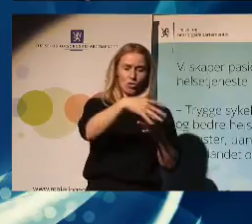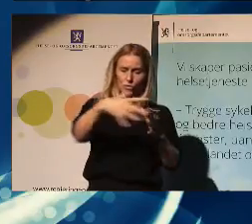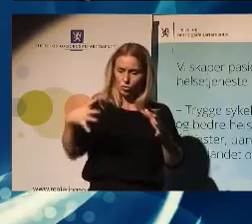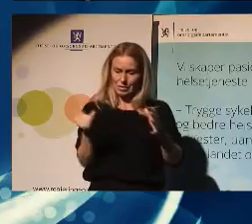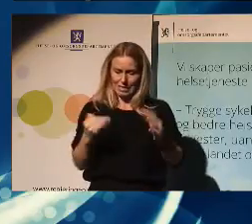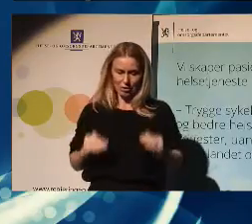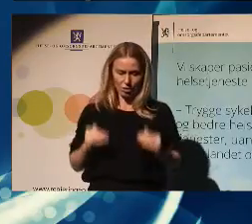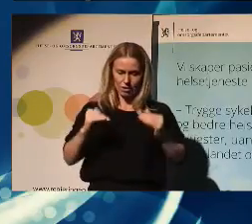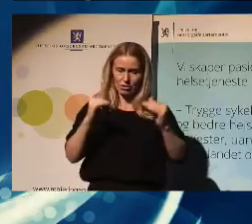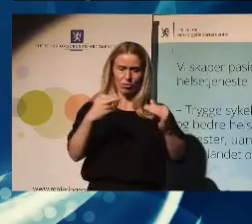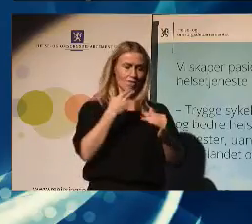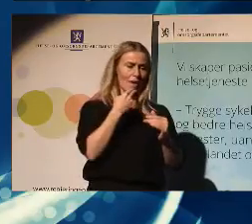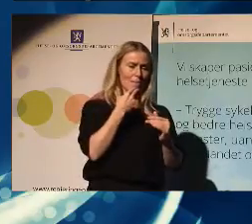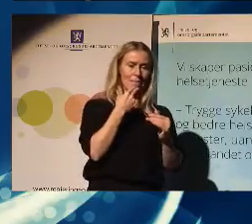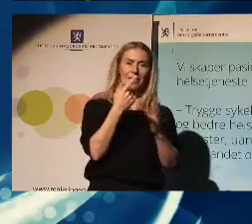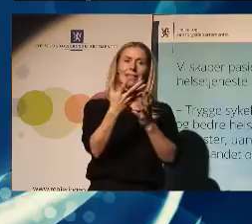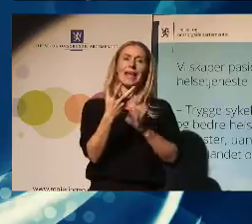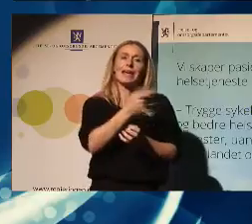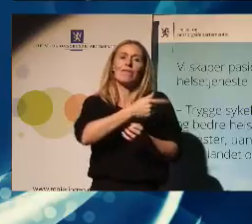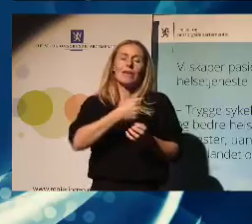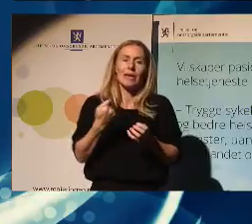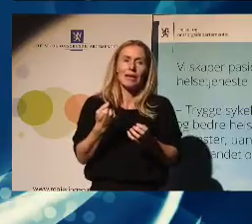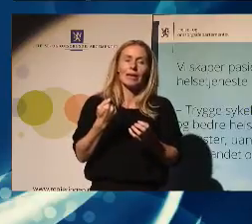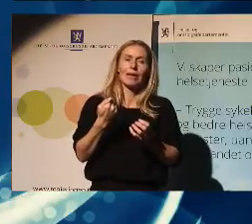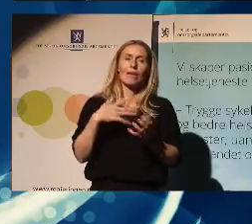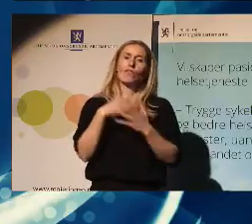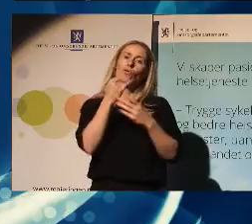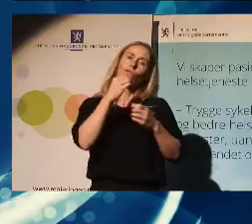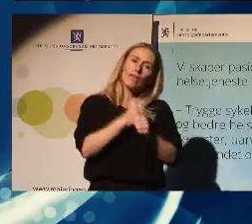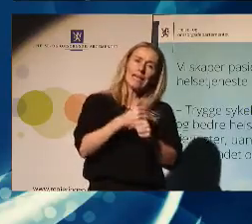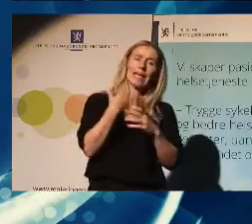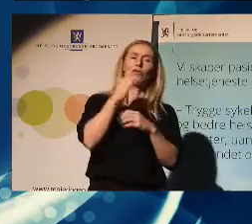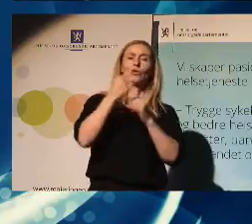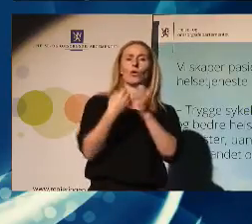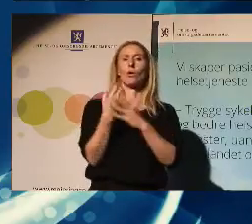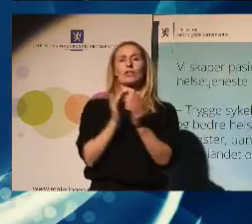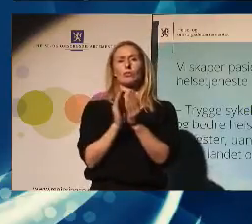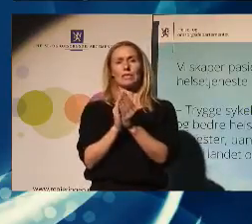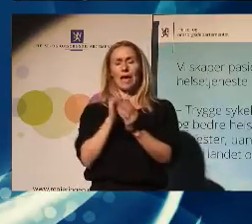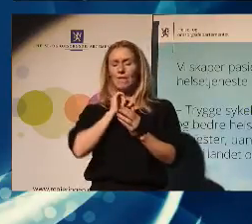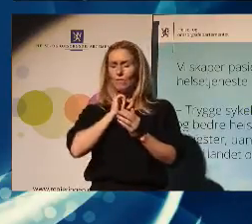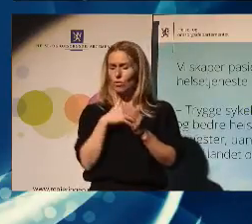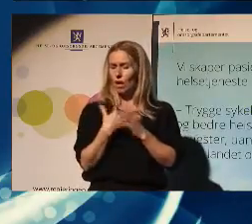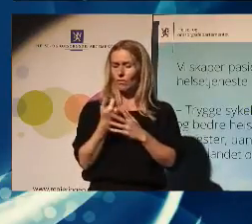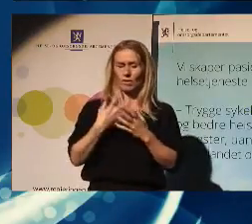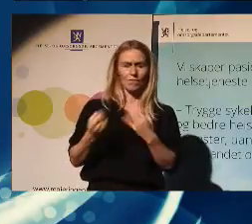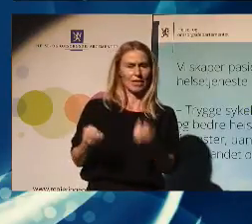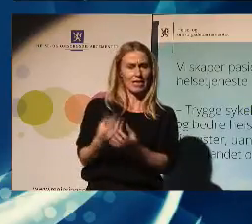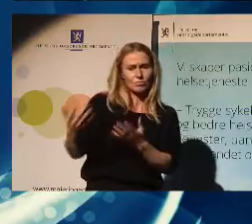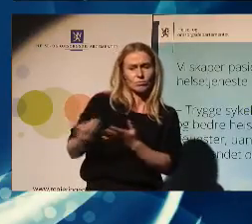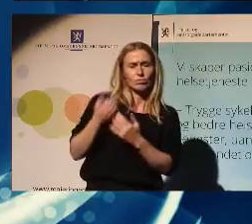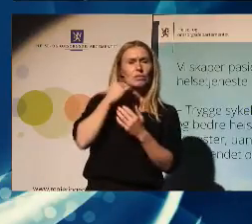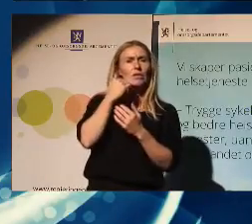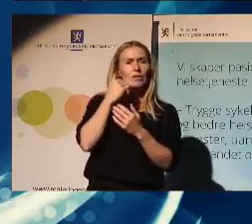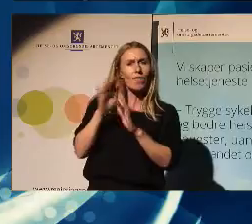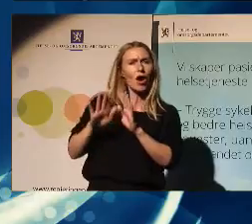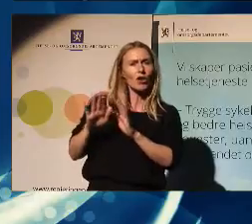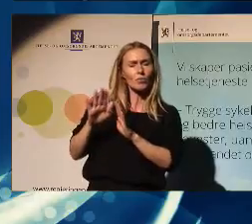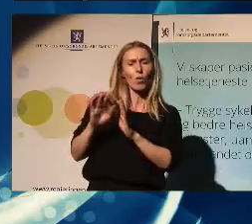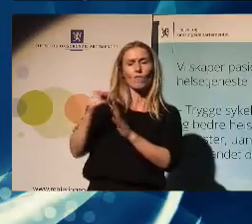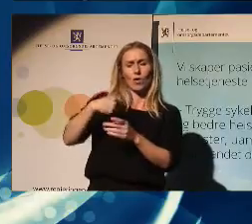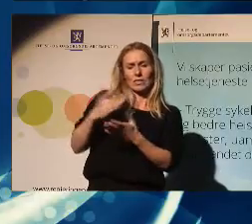vi som skal til for at vi virkelig gjør suksess. Hvordan dyrker vi samarbeidspartnerne våre? Hva trenger de av oss for